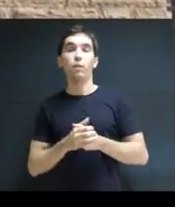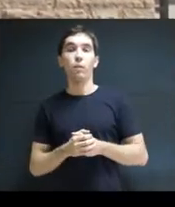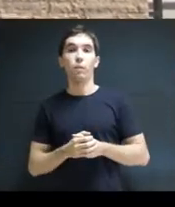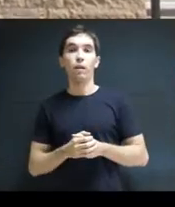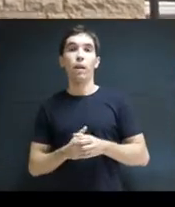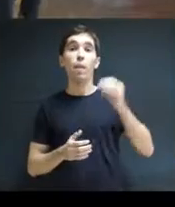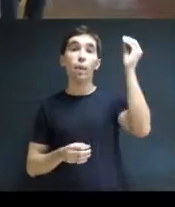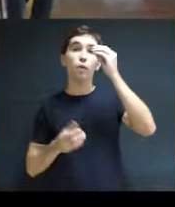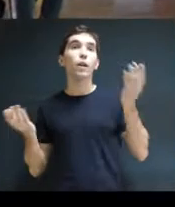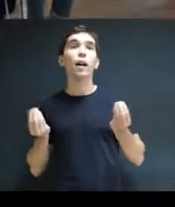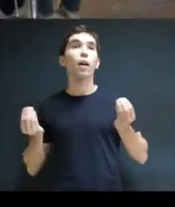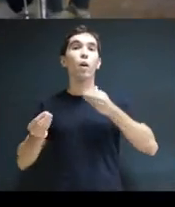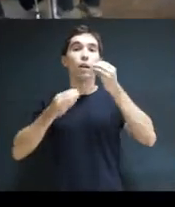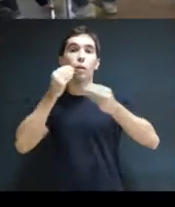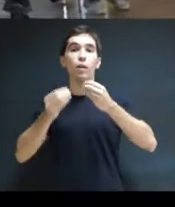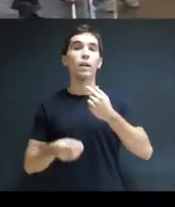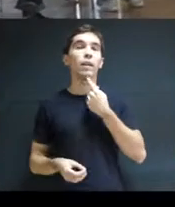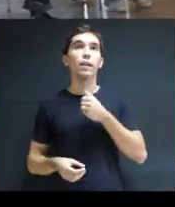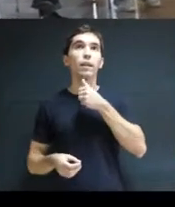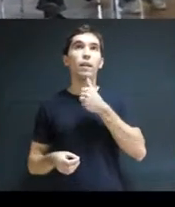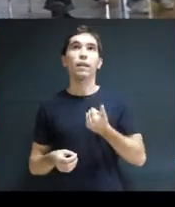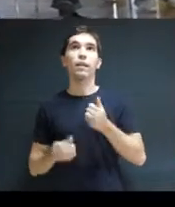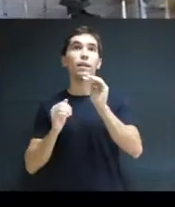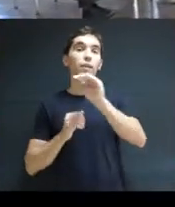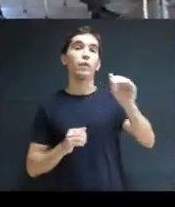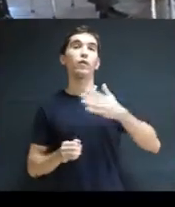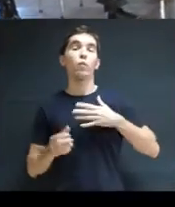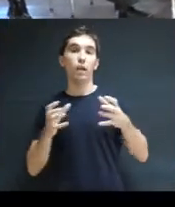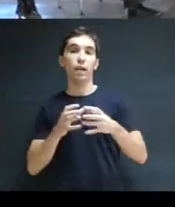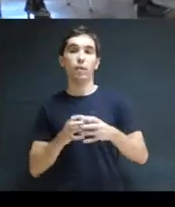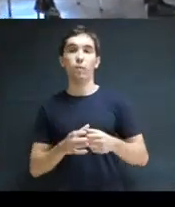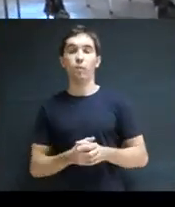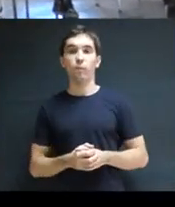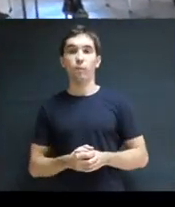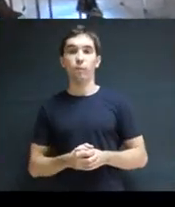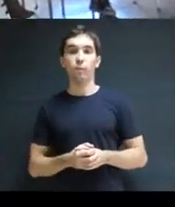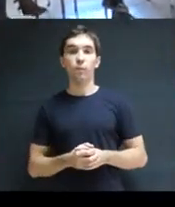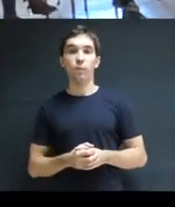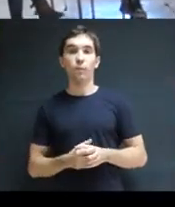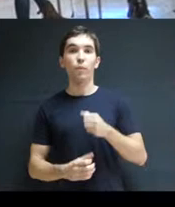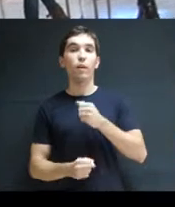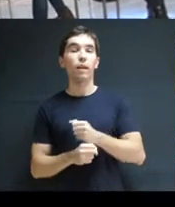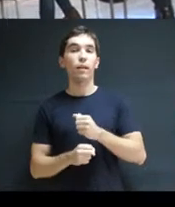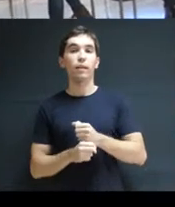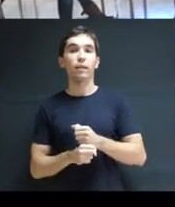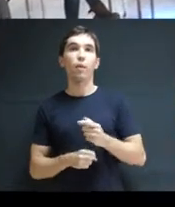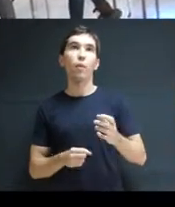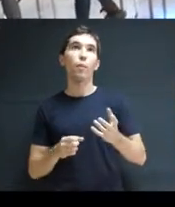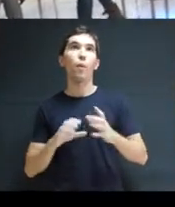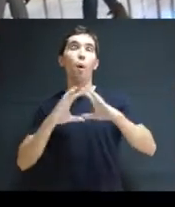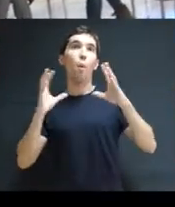uče artikulirati i zagovarati upravo te ideje u svojim zajednicama. Radi se dakle o